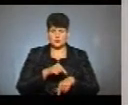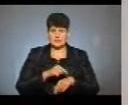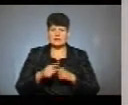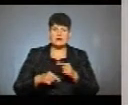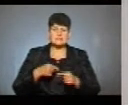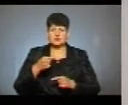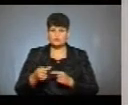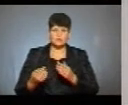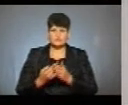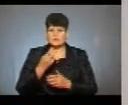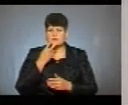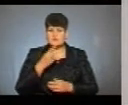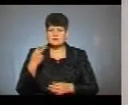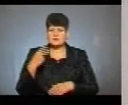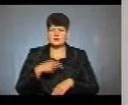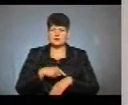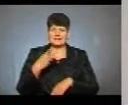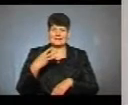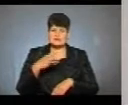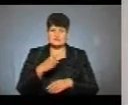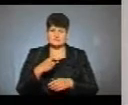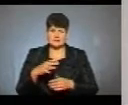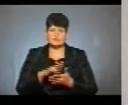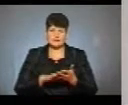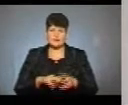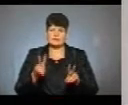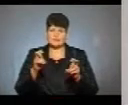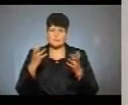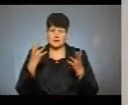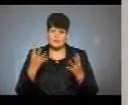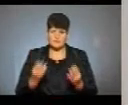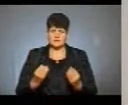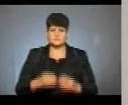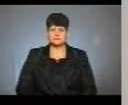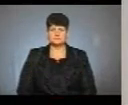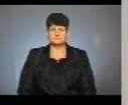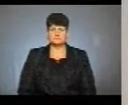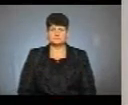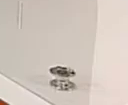Наступний випуск дивіться о 20:30. Далі в ефірі «Тема дня». Не перемикайте.